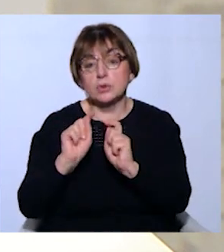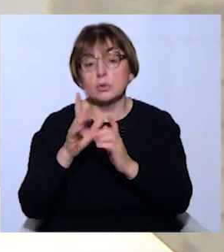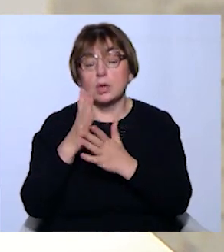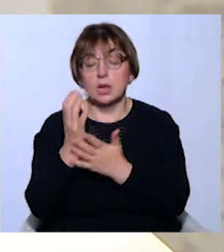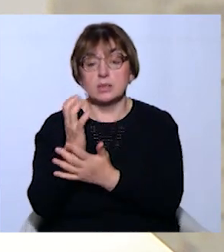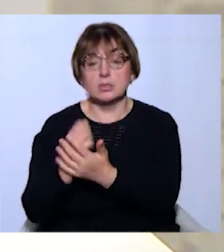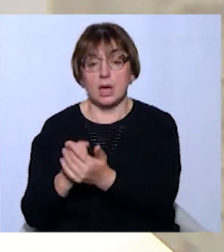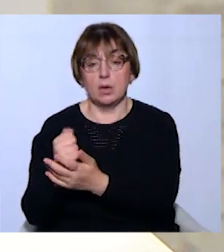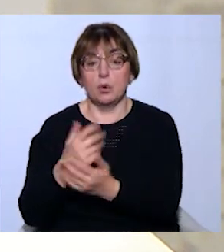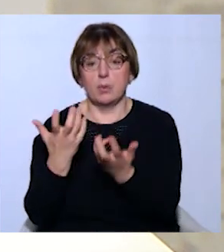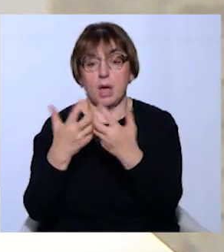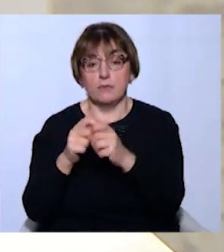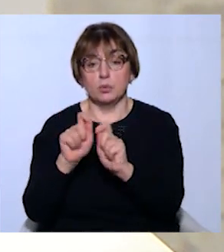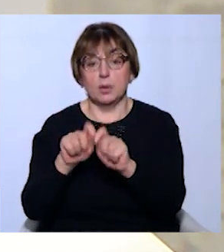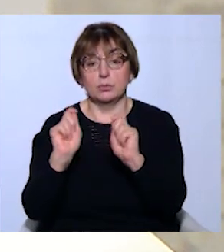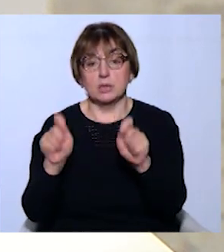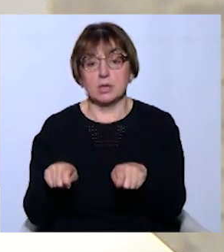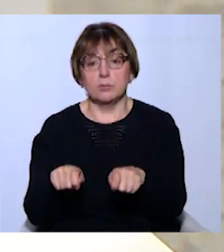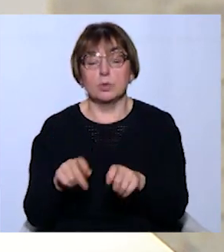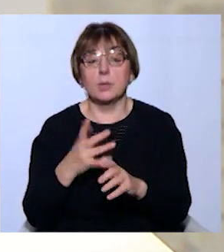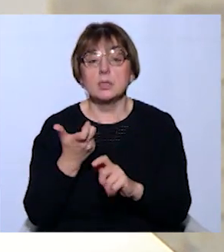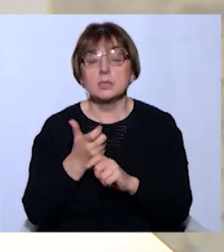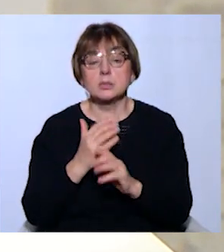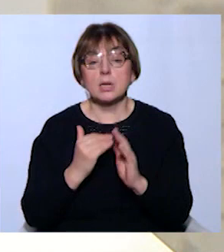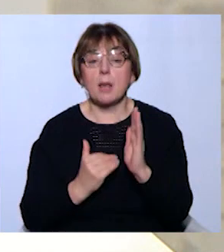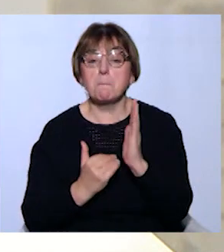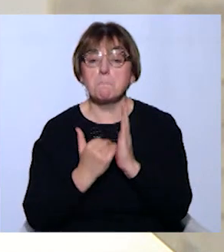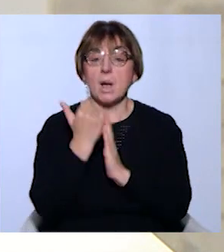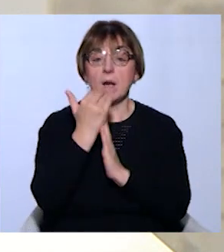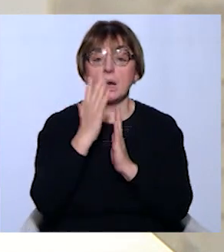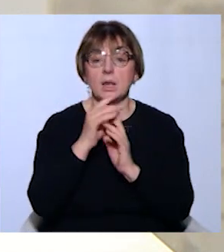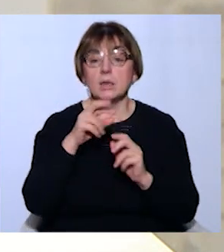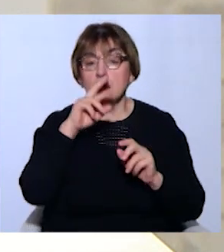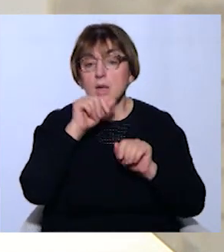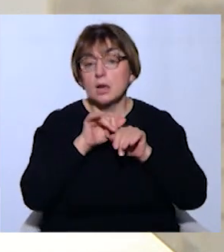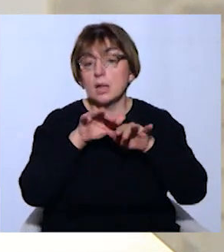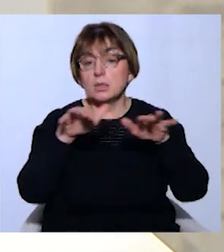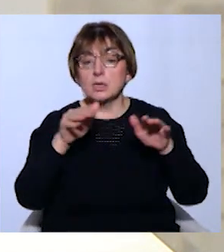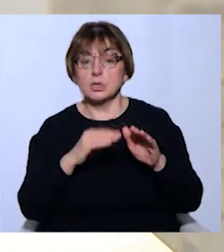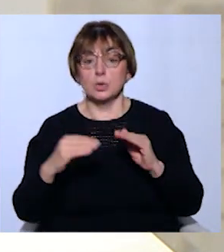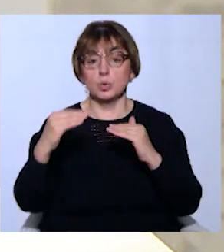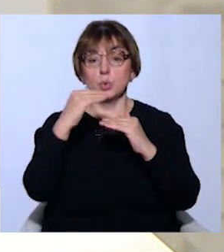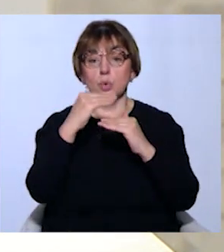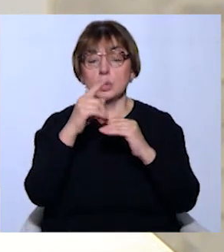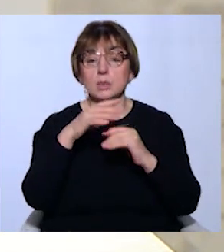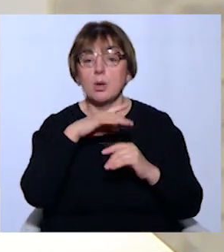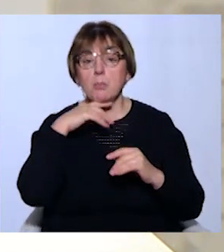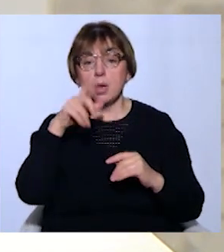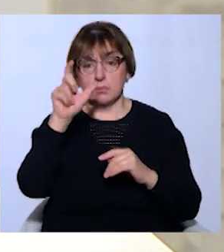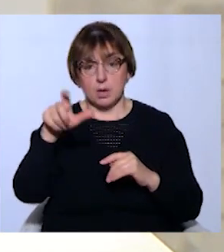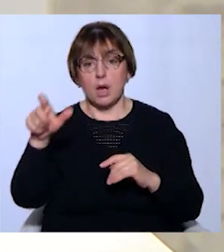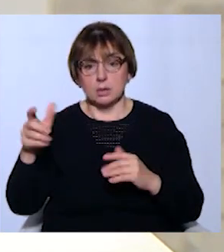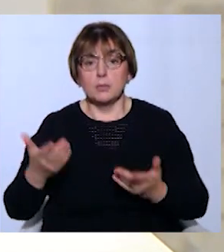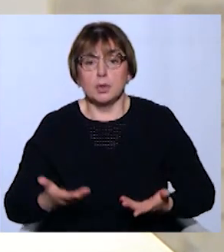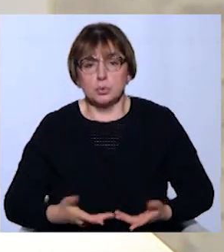წყაროები არიან, რა თქმა უნდა, და ძალიან მაღალი მომატებულია რადიაციის დონე. მაგრამ იქ ბევრი ხალხი ცხოვრობს